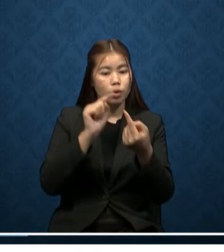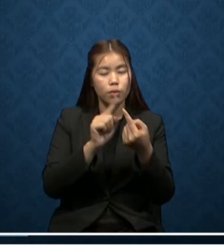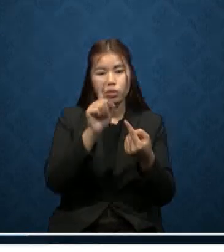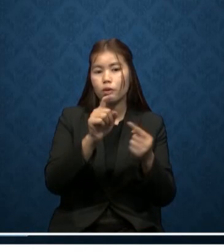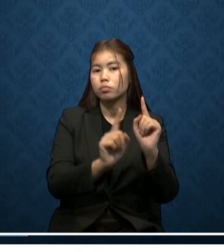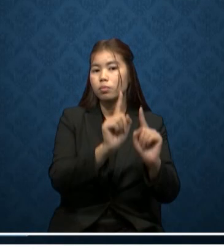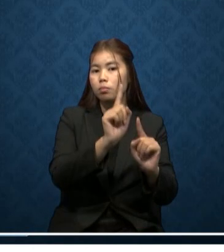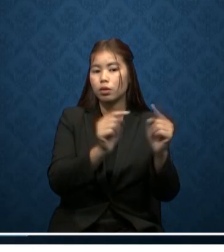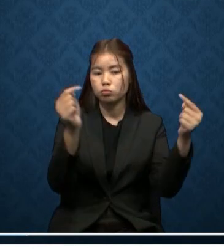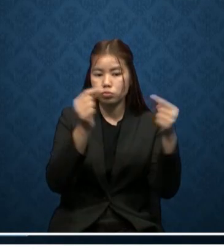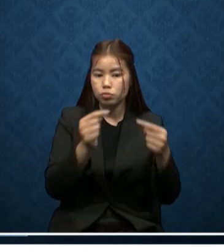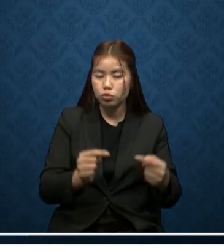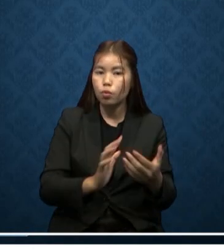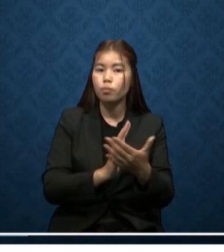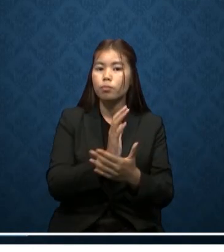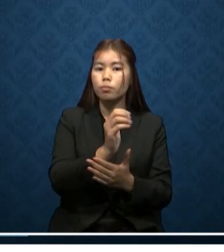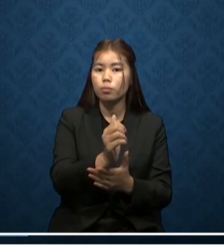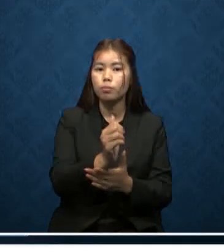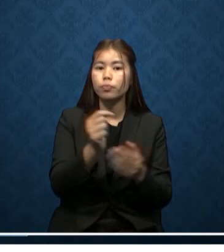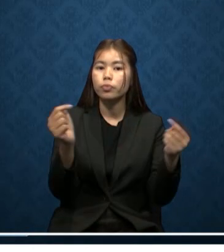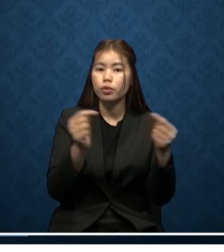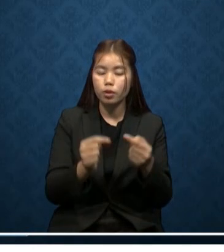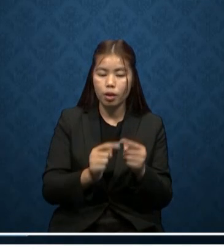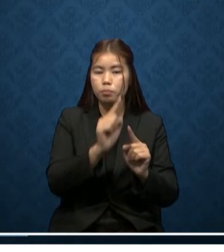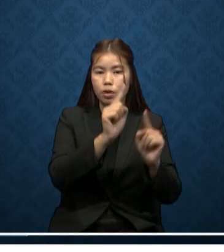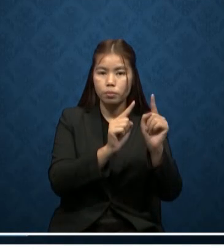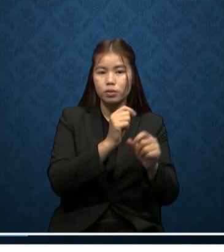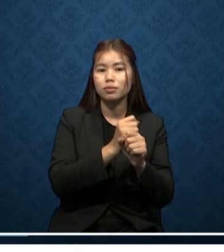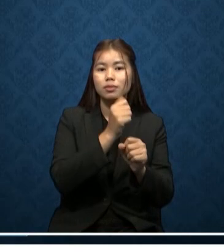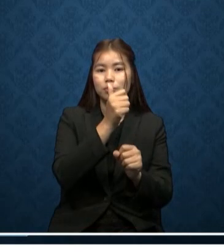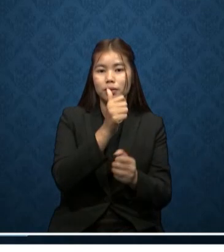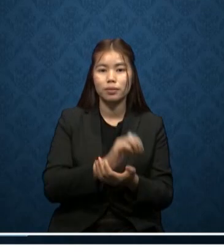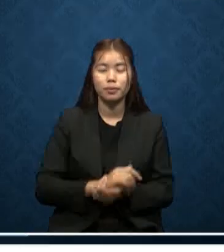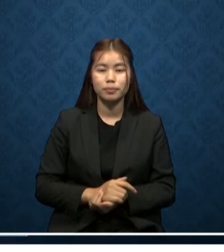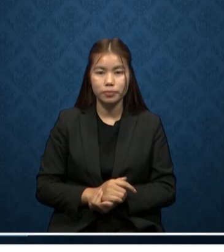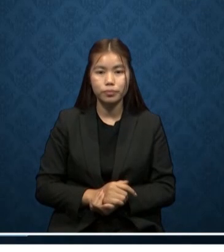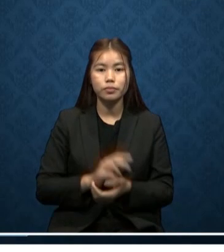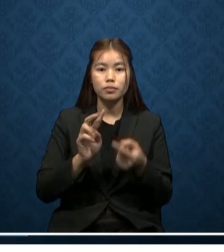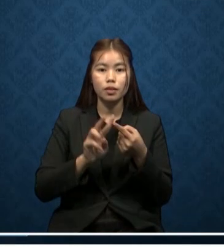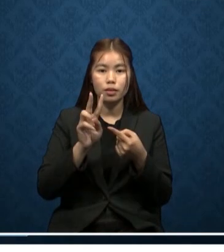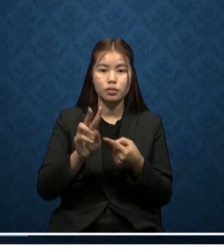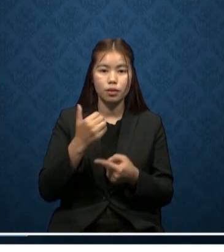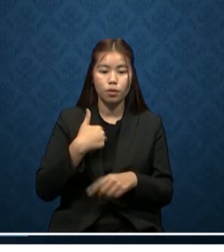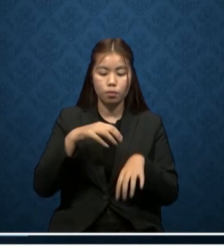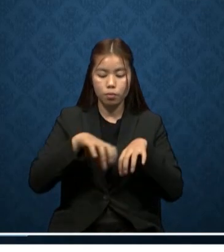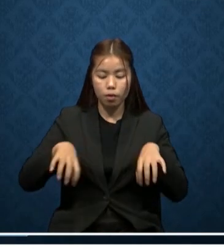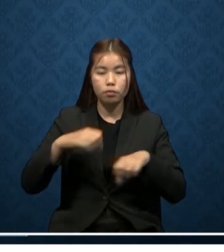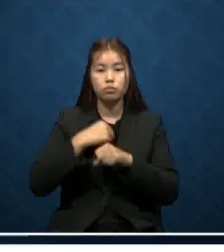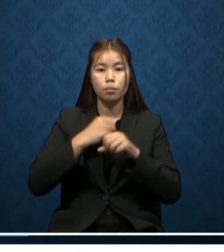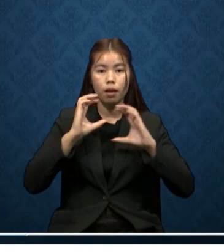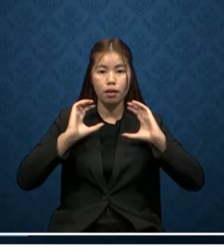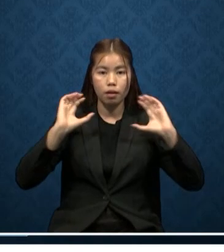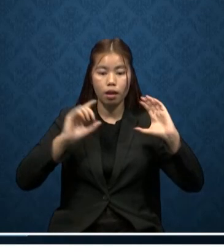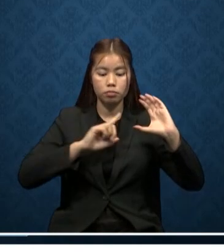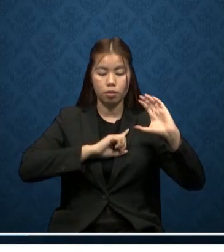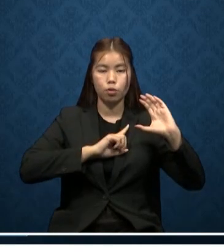วัดที่เหมาะสมสามารถวัดผลได้นะครับในข้อ 2ครับหน่วยงานของรัฐต้องเข้าใจใน